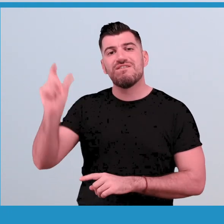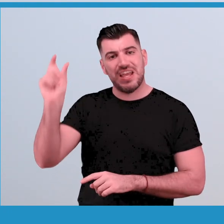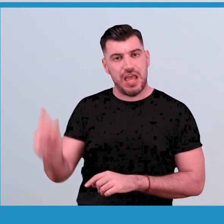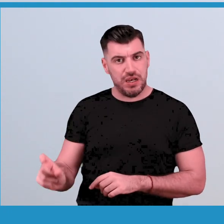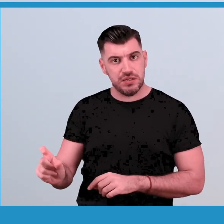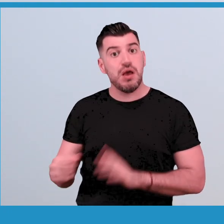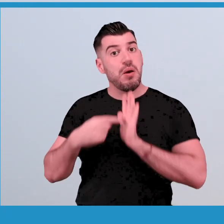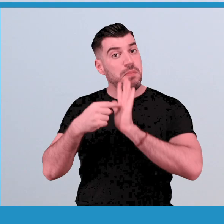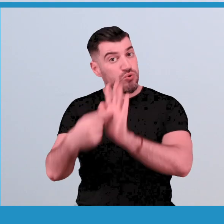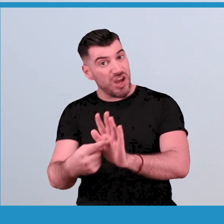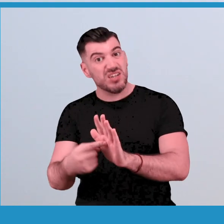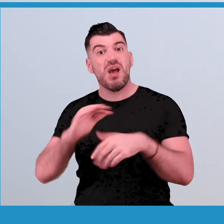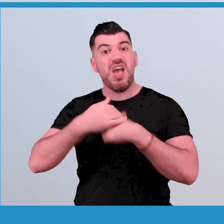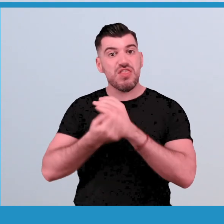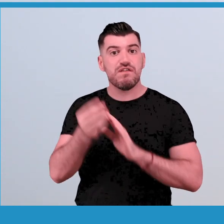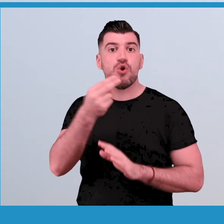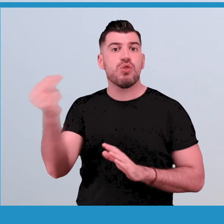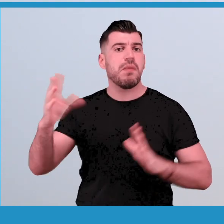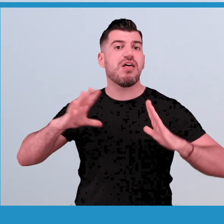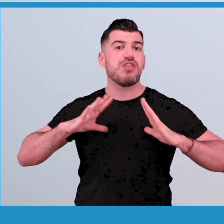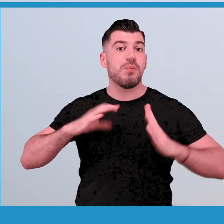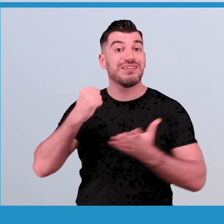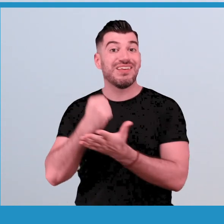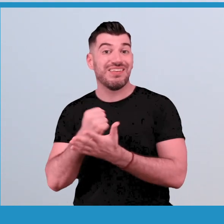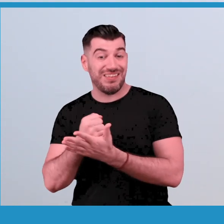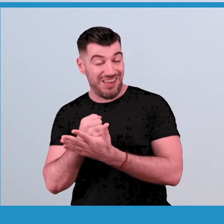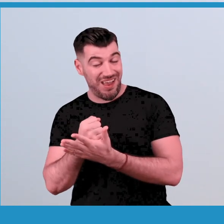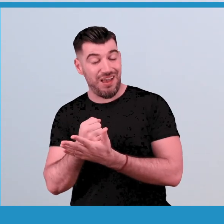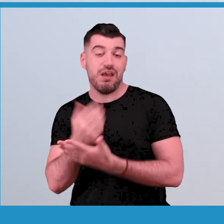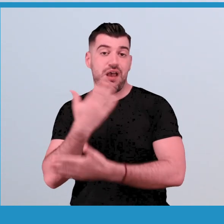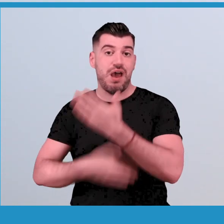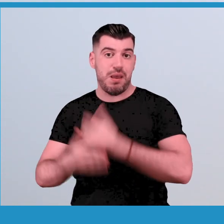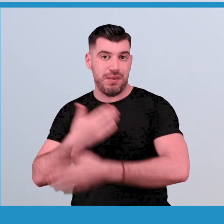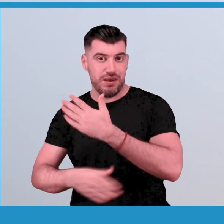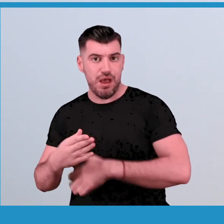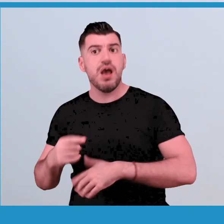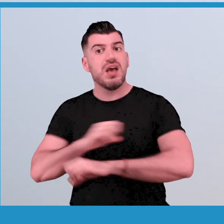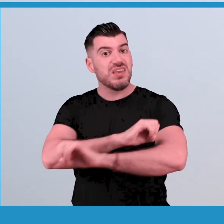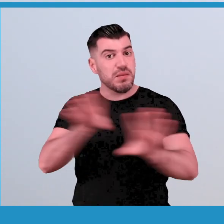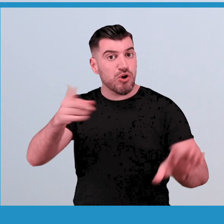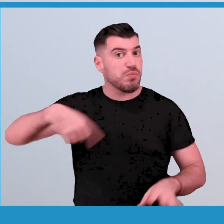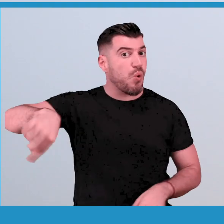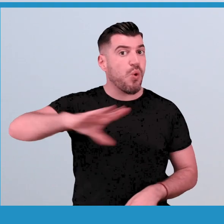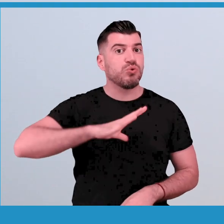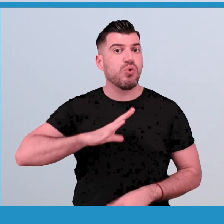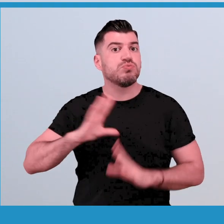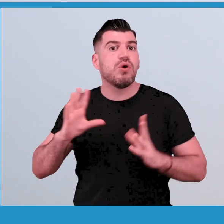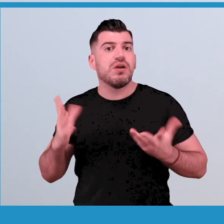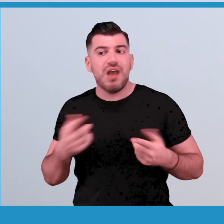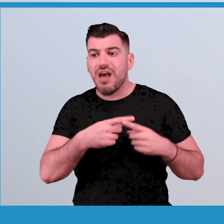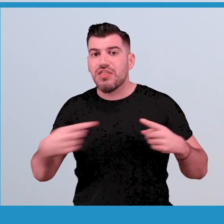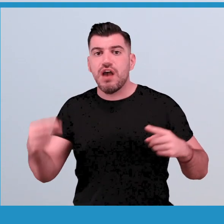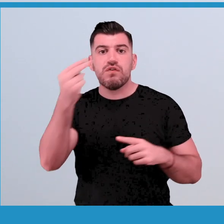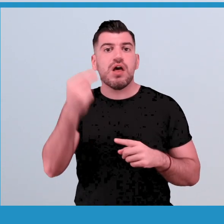θέμα διακοπές και αναπηρία, μέσω της οποίας ο κόσμος είχε τη δυνατότητα να ενημερωθεί για πολλά και διαφορετικά